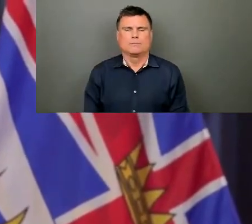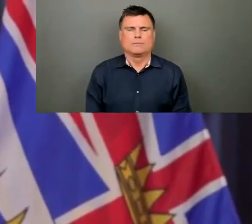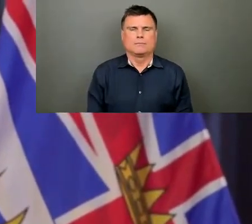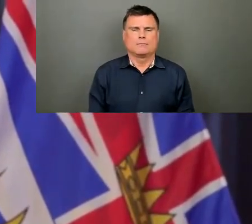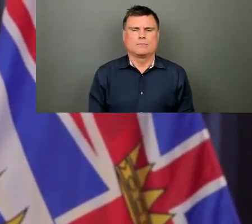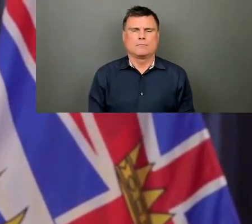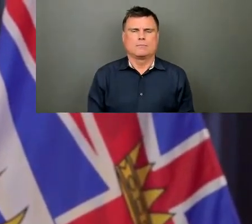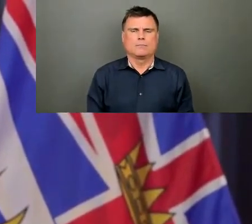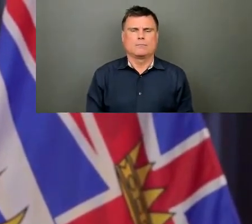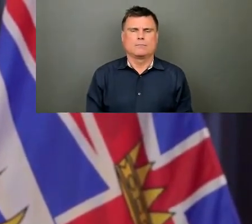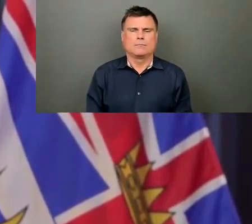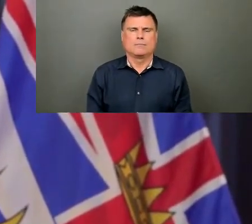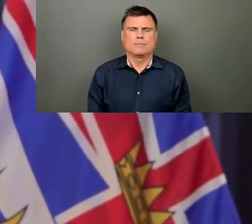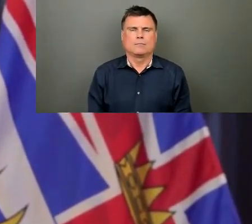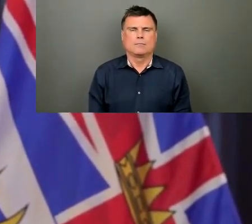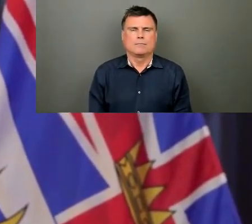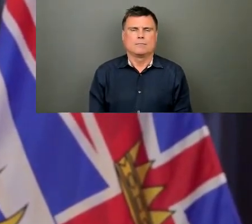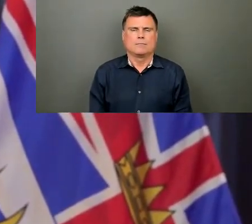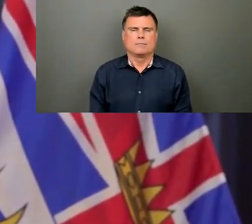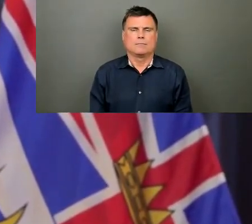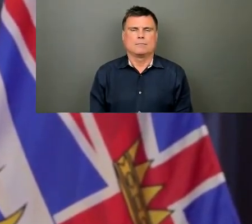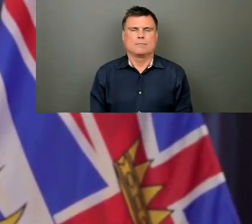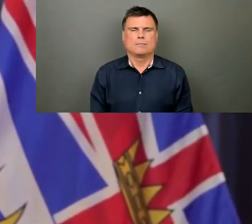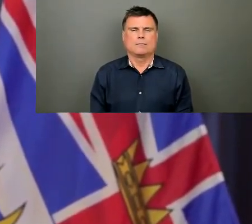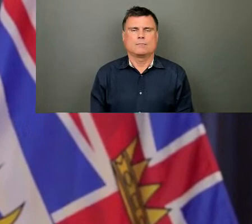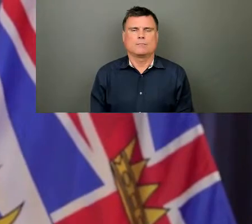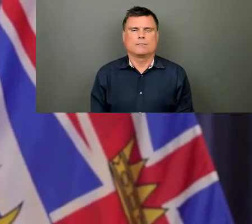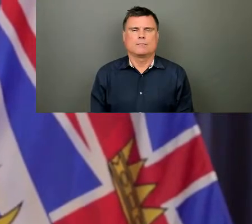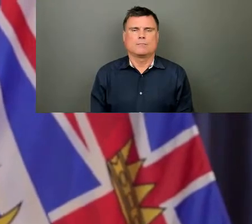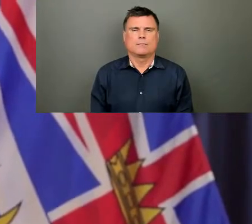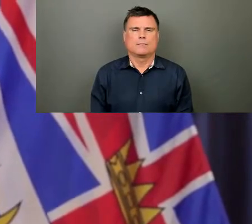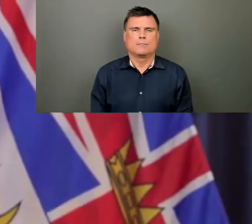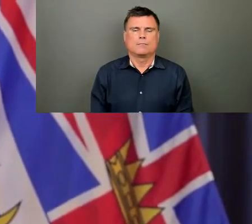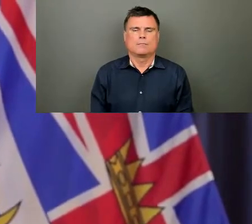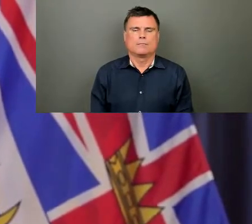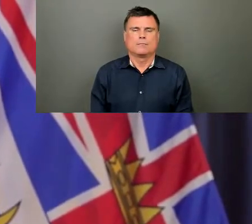grande possibilité d'une troisième dose dans